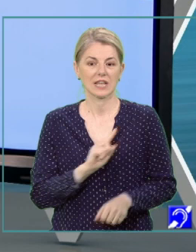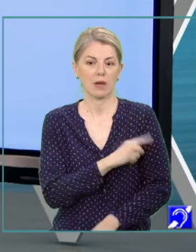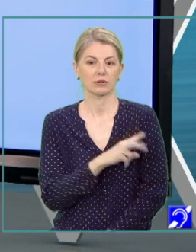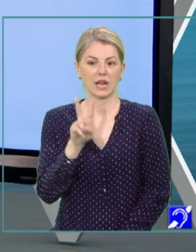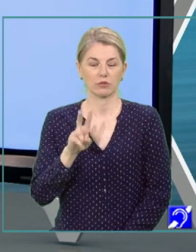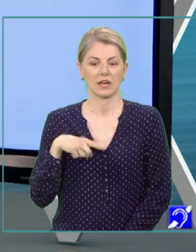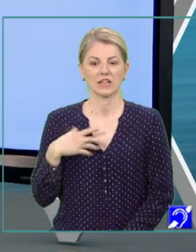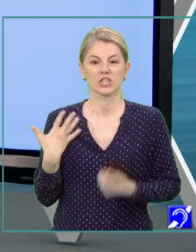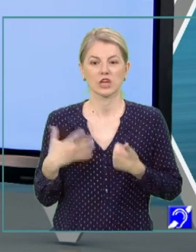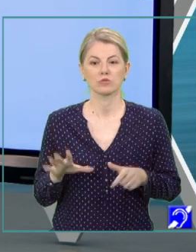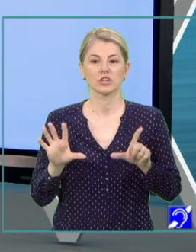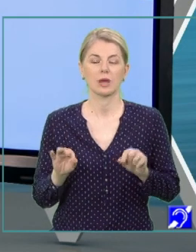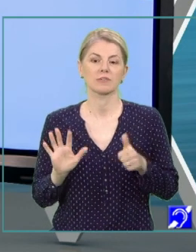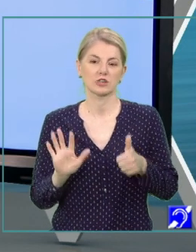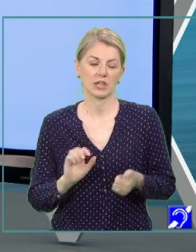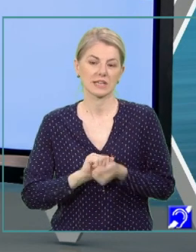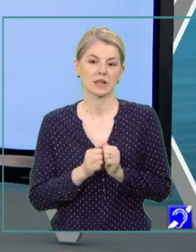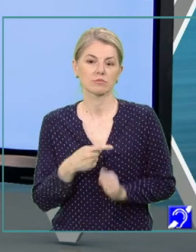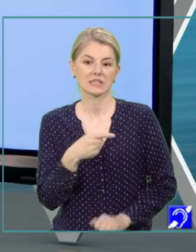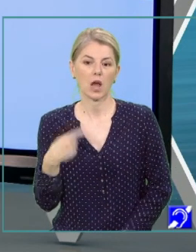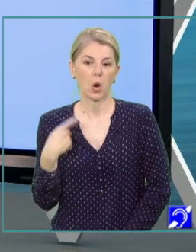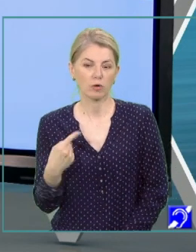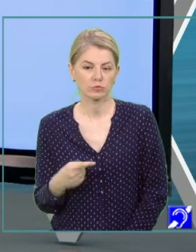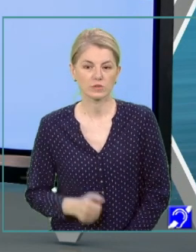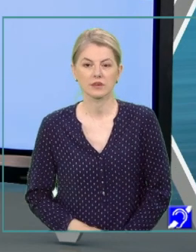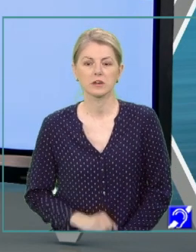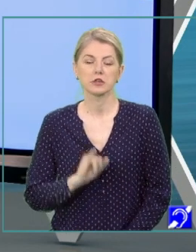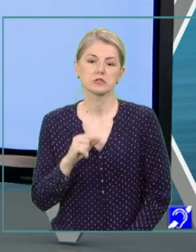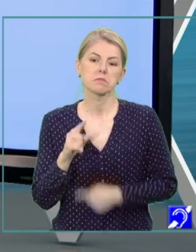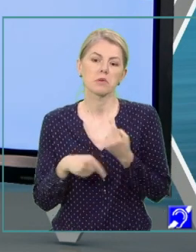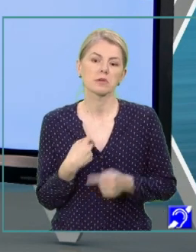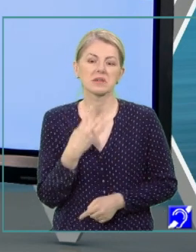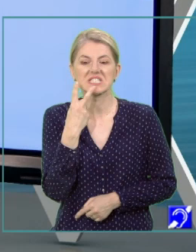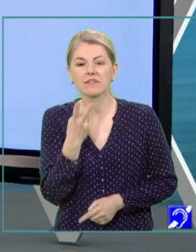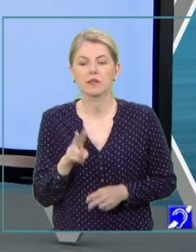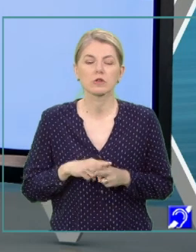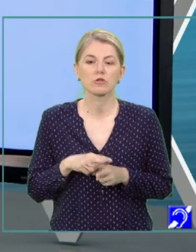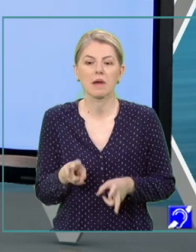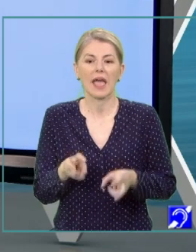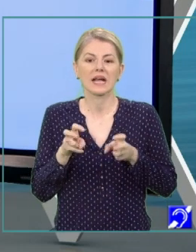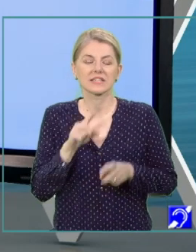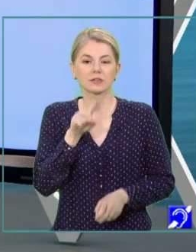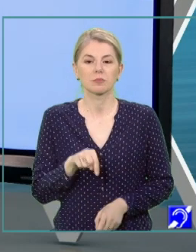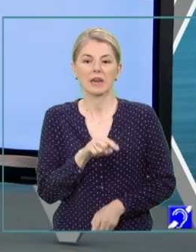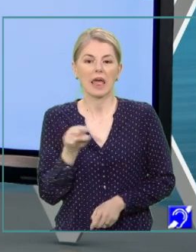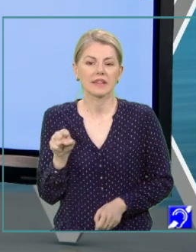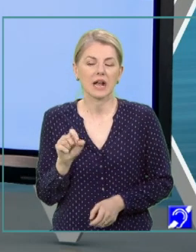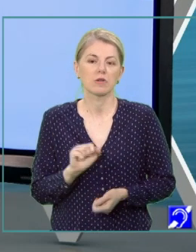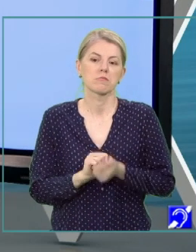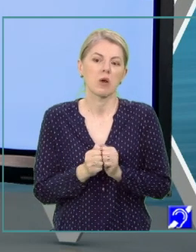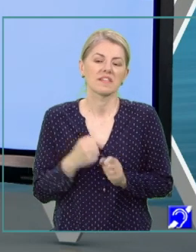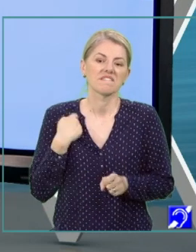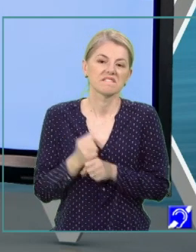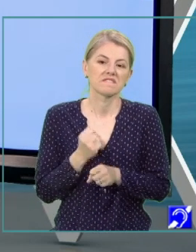care este 676, scădem 100 și pe urmă să vedem cum extragem radicalul, poate